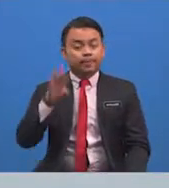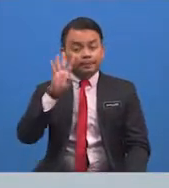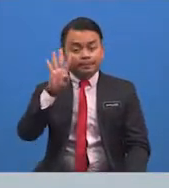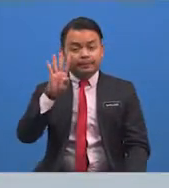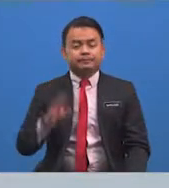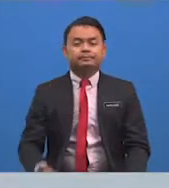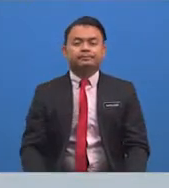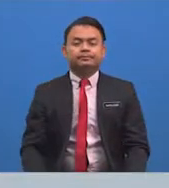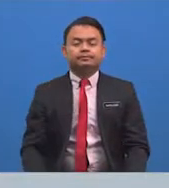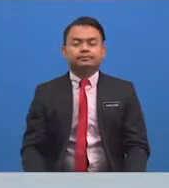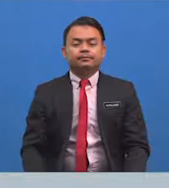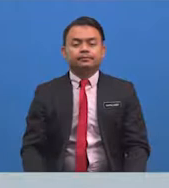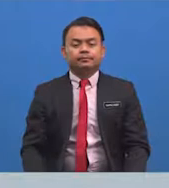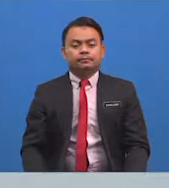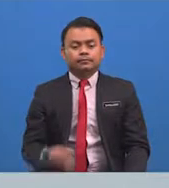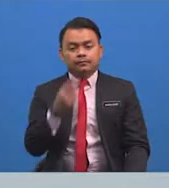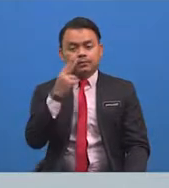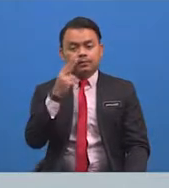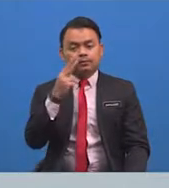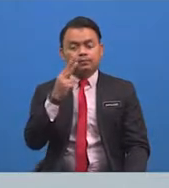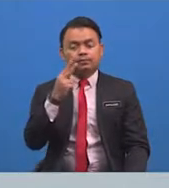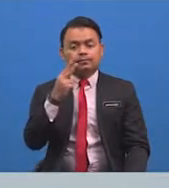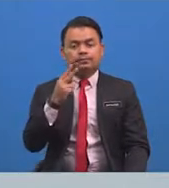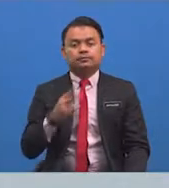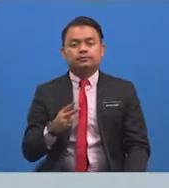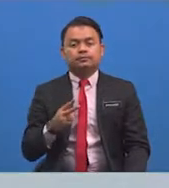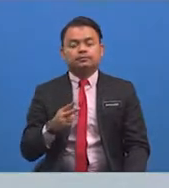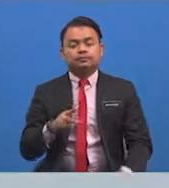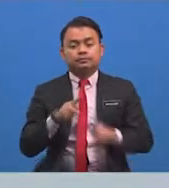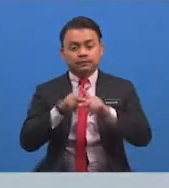Keempat, menilai kesan pemanasan global.